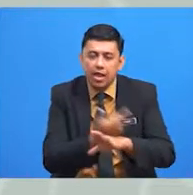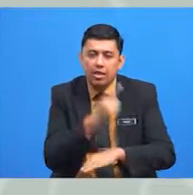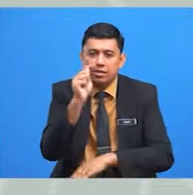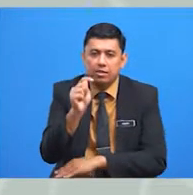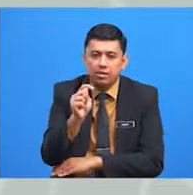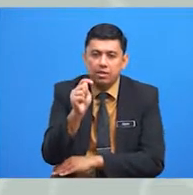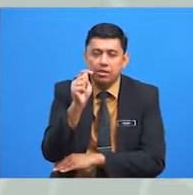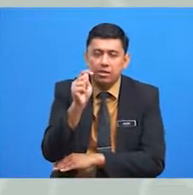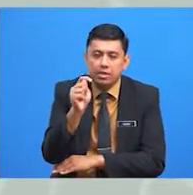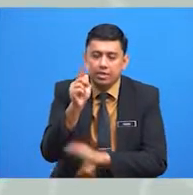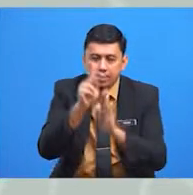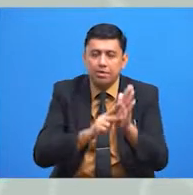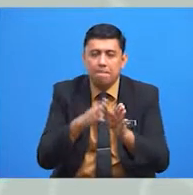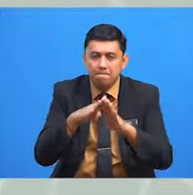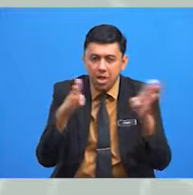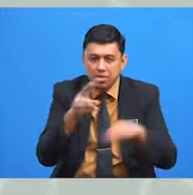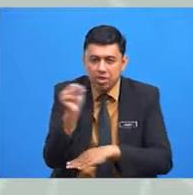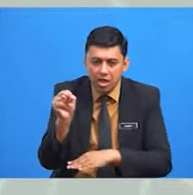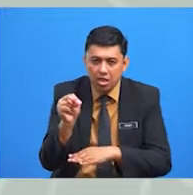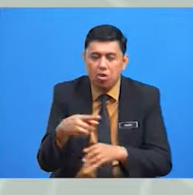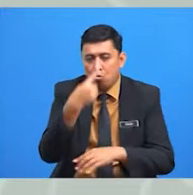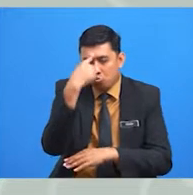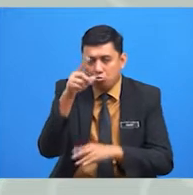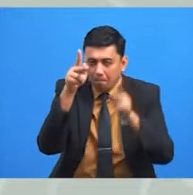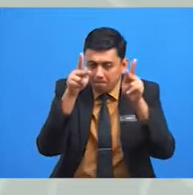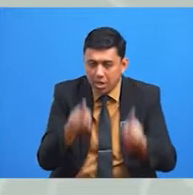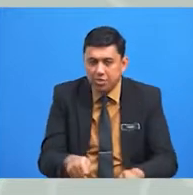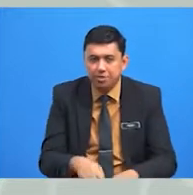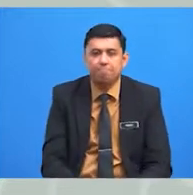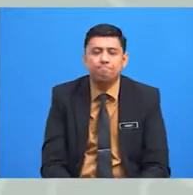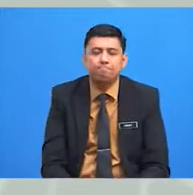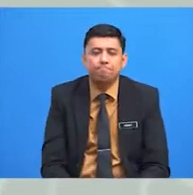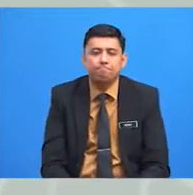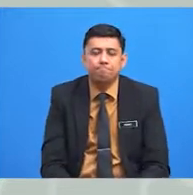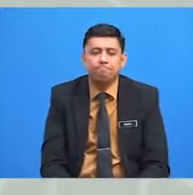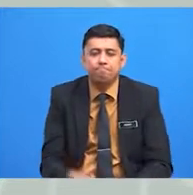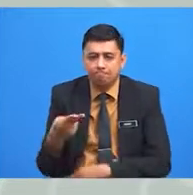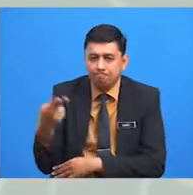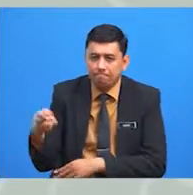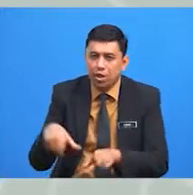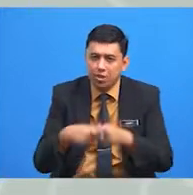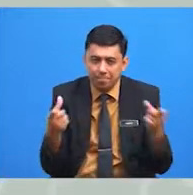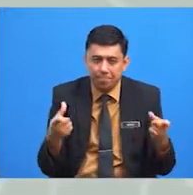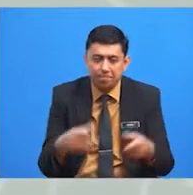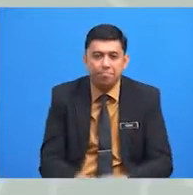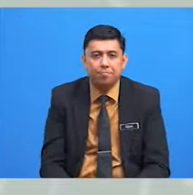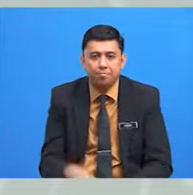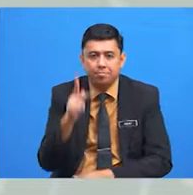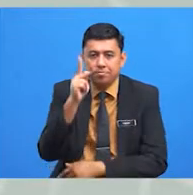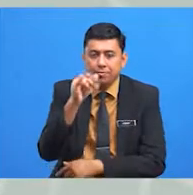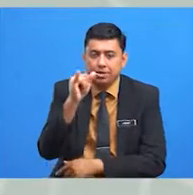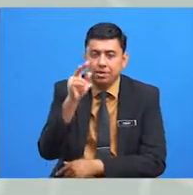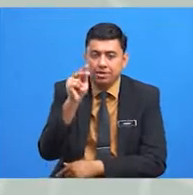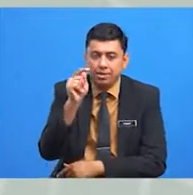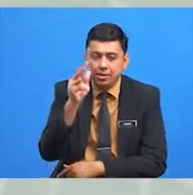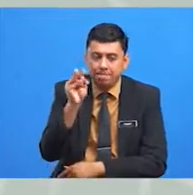latihan kebahasaan untuk pelajar. Karya-karya lain yang dihasilkan ialah Kitab